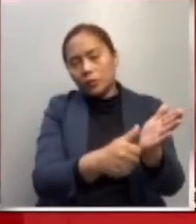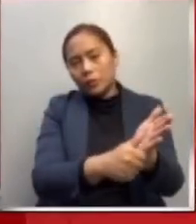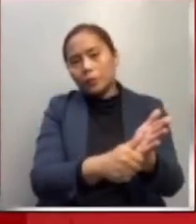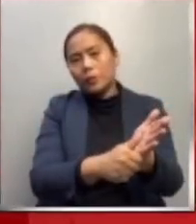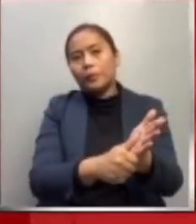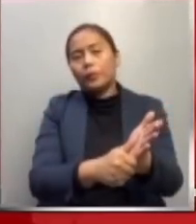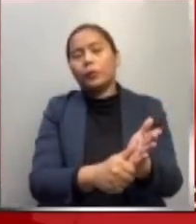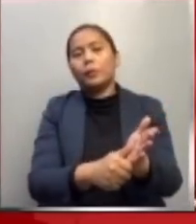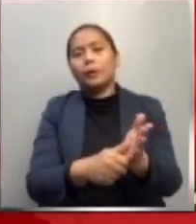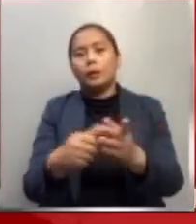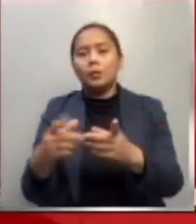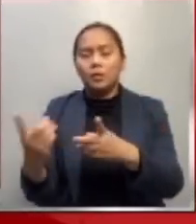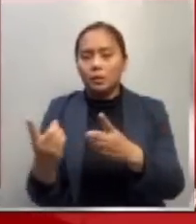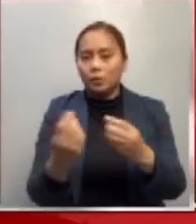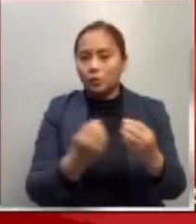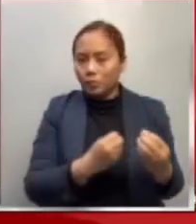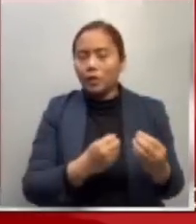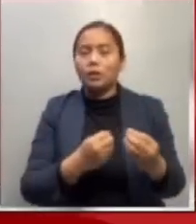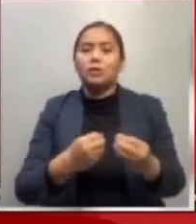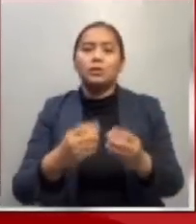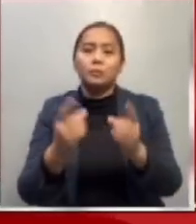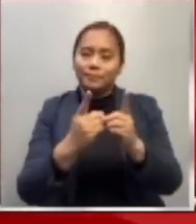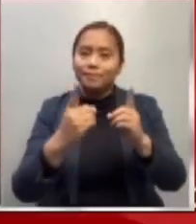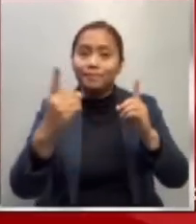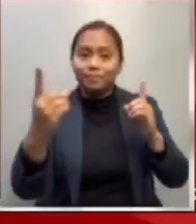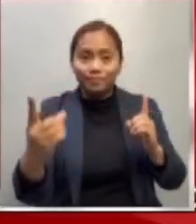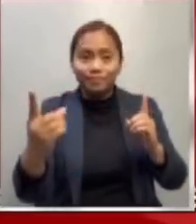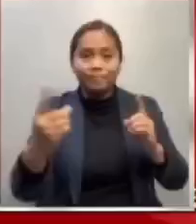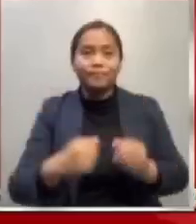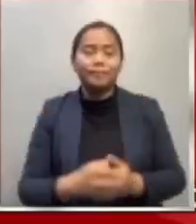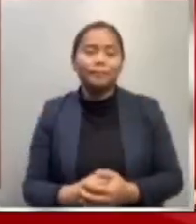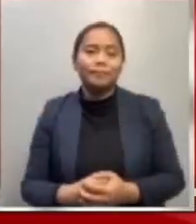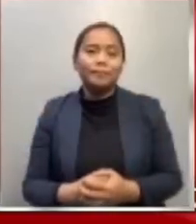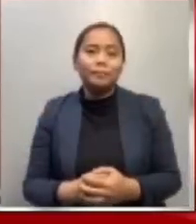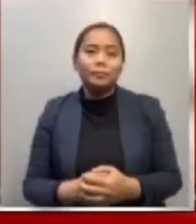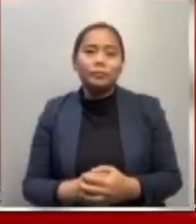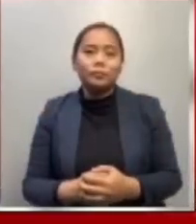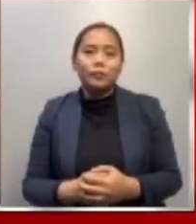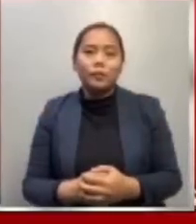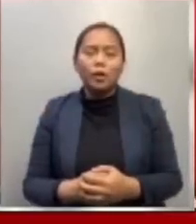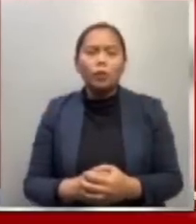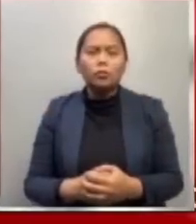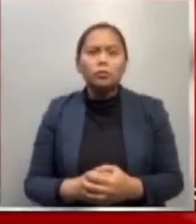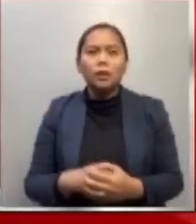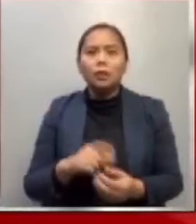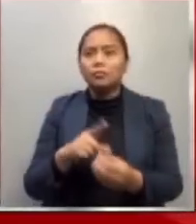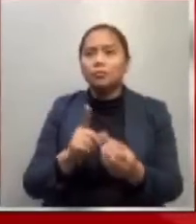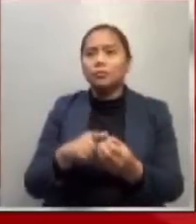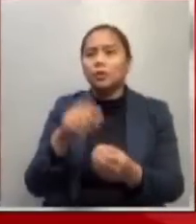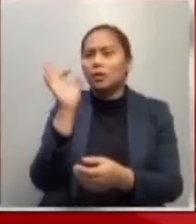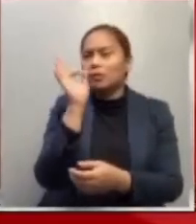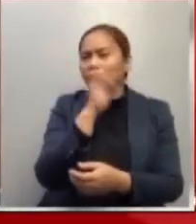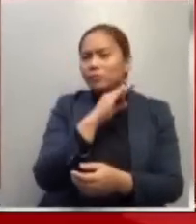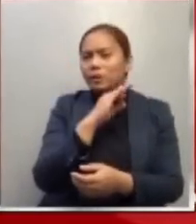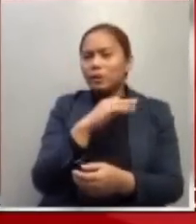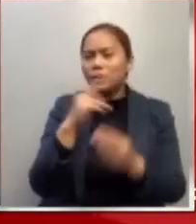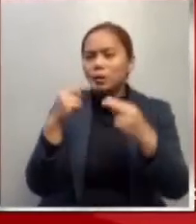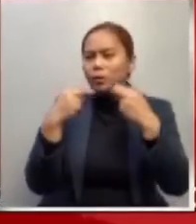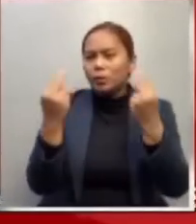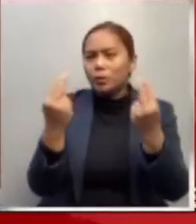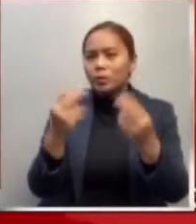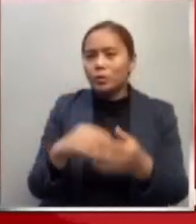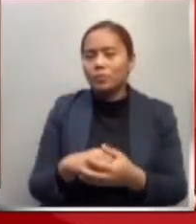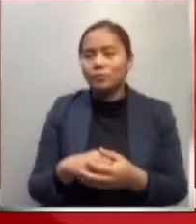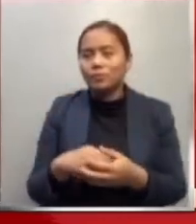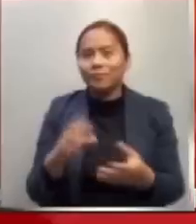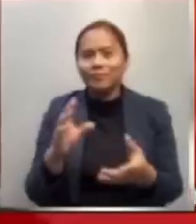si Mel Tianco, Tina. Oo, Tina, sabi mo yung fake news, pinagkakaabalahan ng COMELEC, Kwento mo naman, ano ba yung mga fake